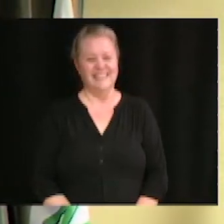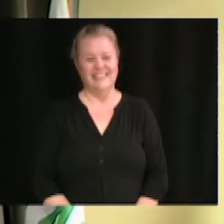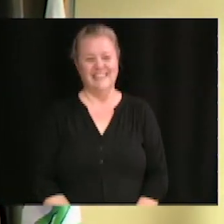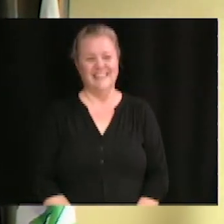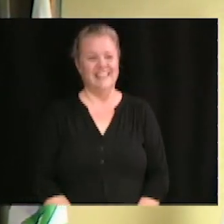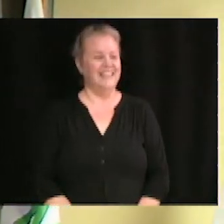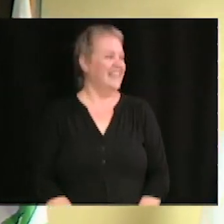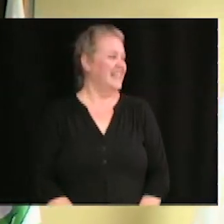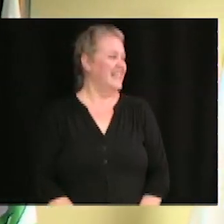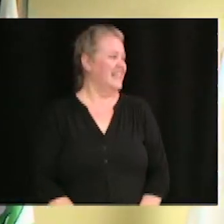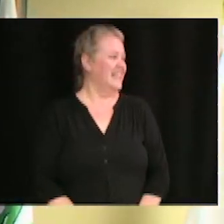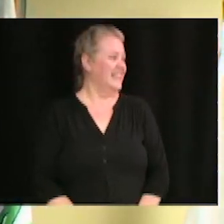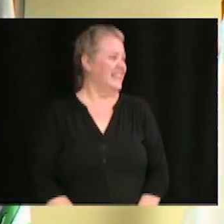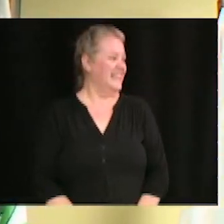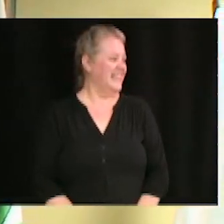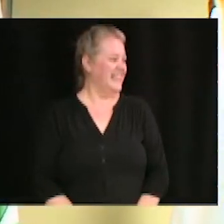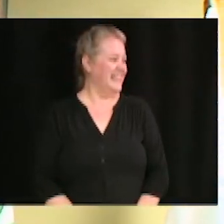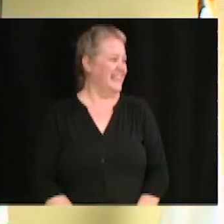Oui, non, c'est ça.